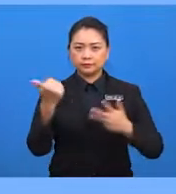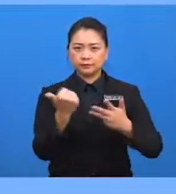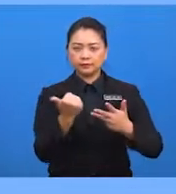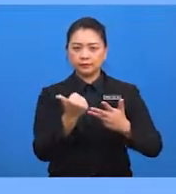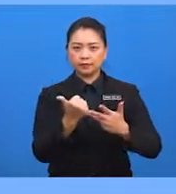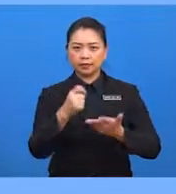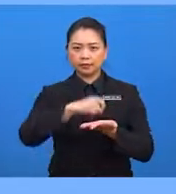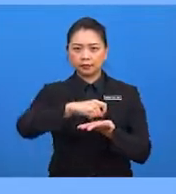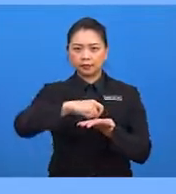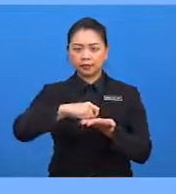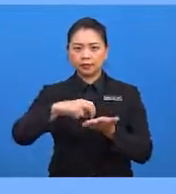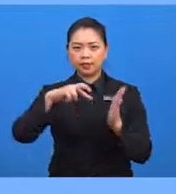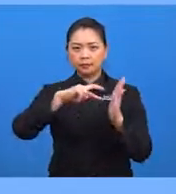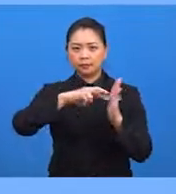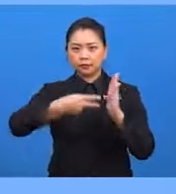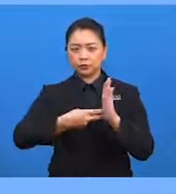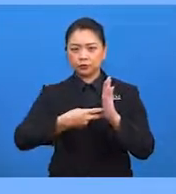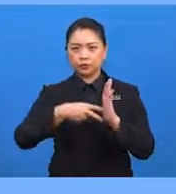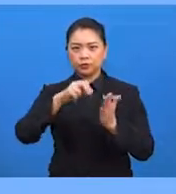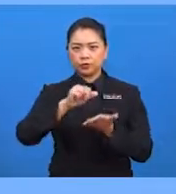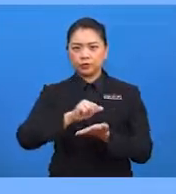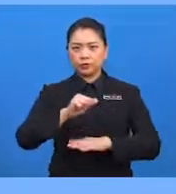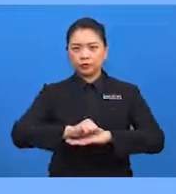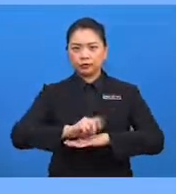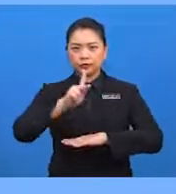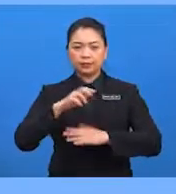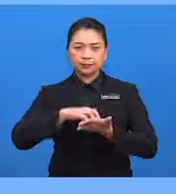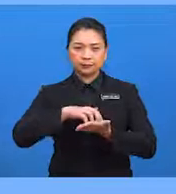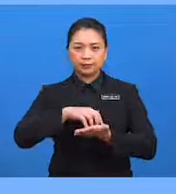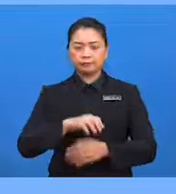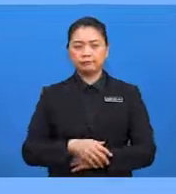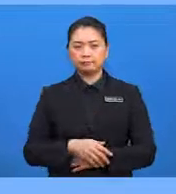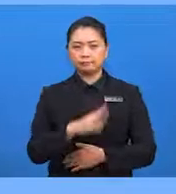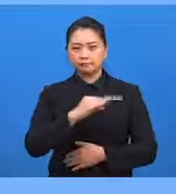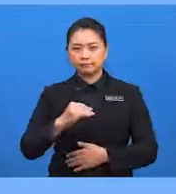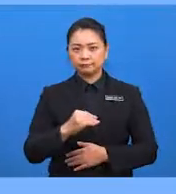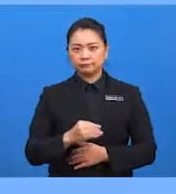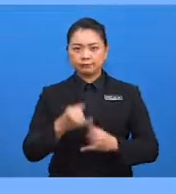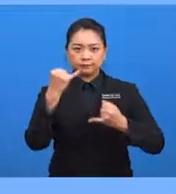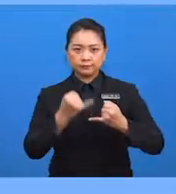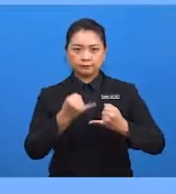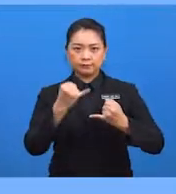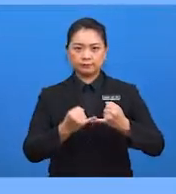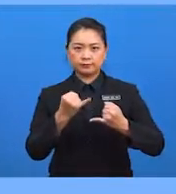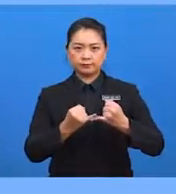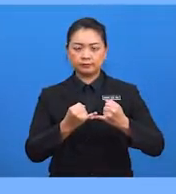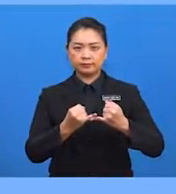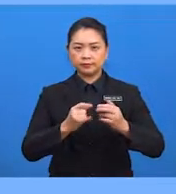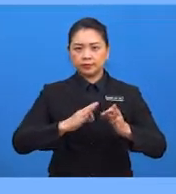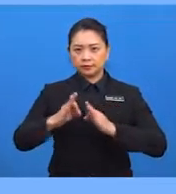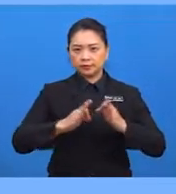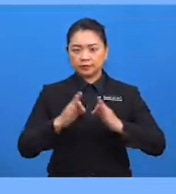Keempat, menyatakan maksud alkali lemah. Dan yang kelima,